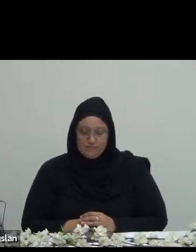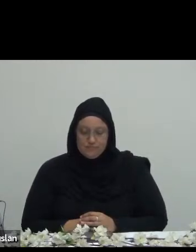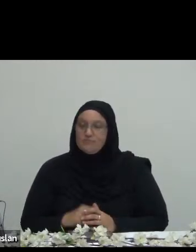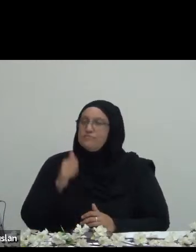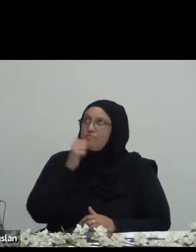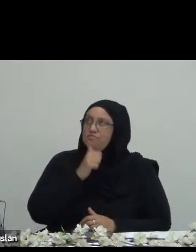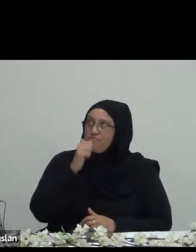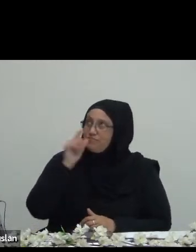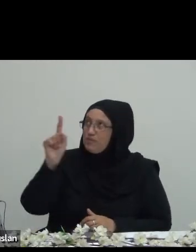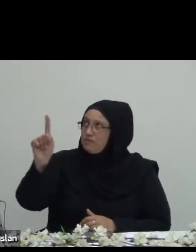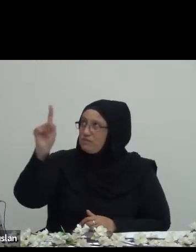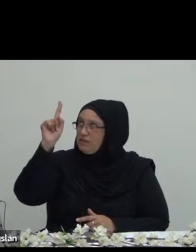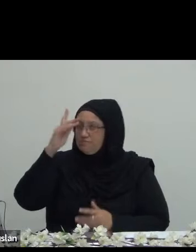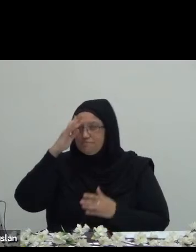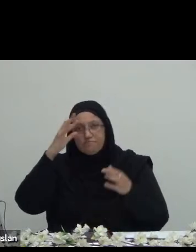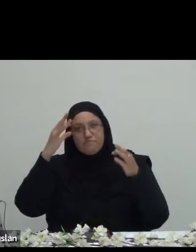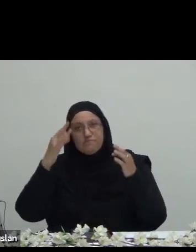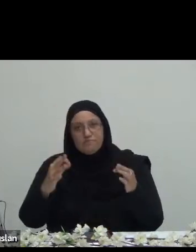القرآن على